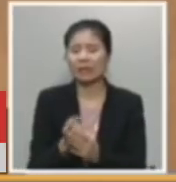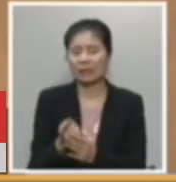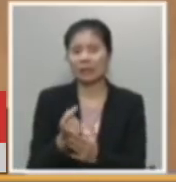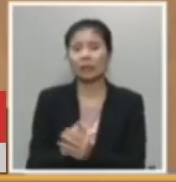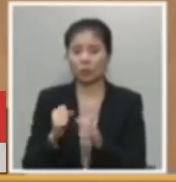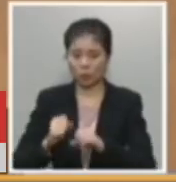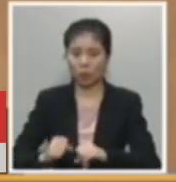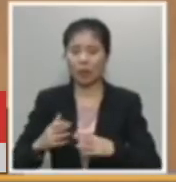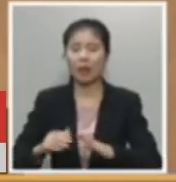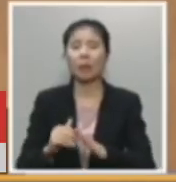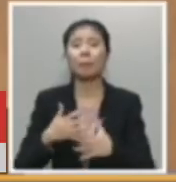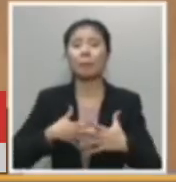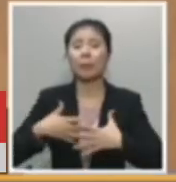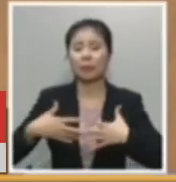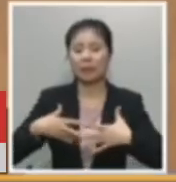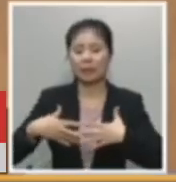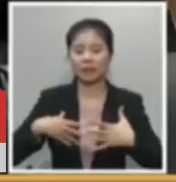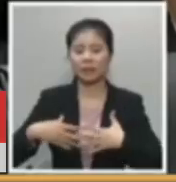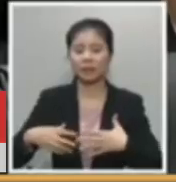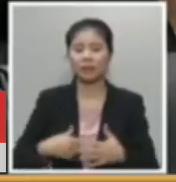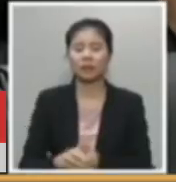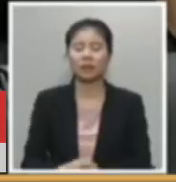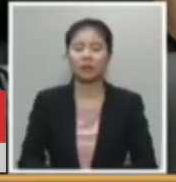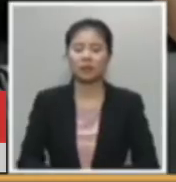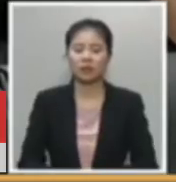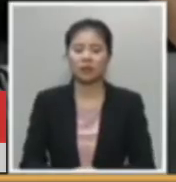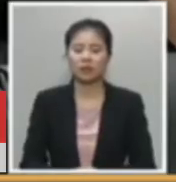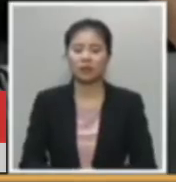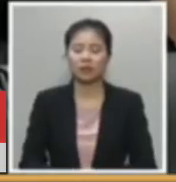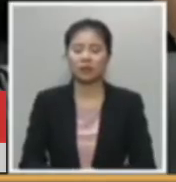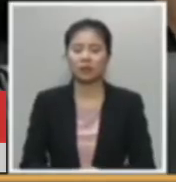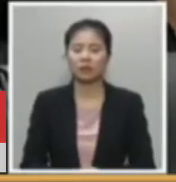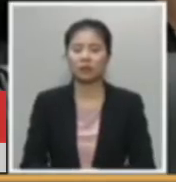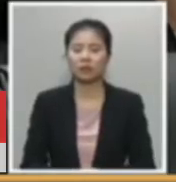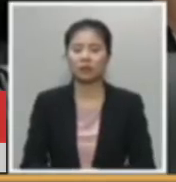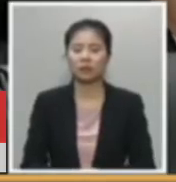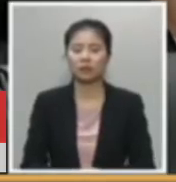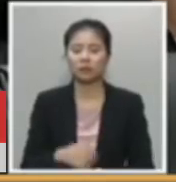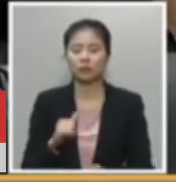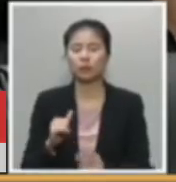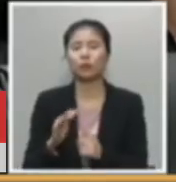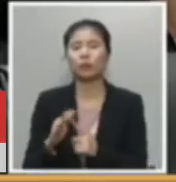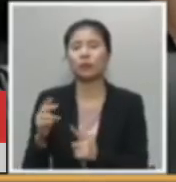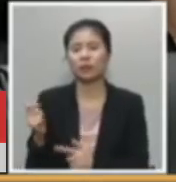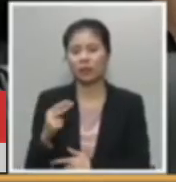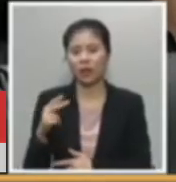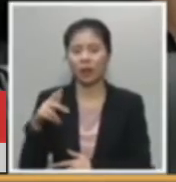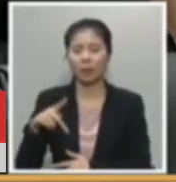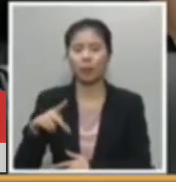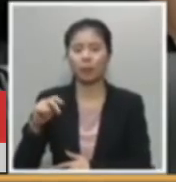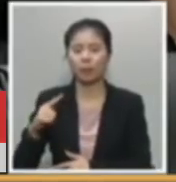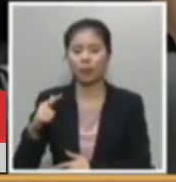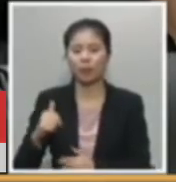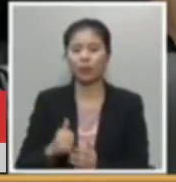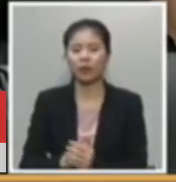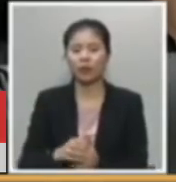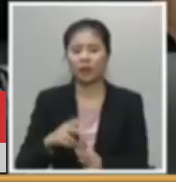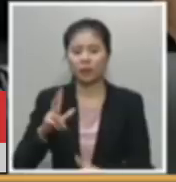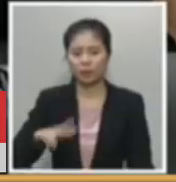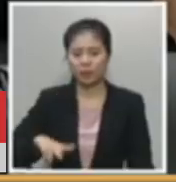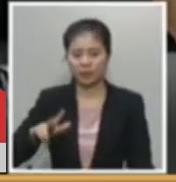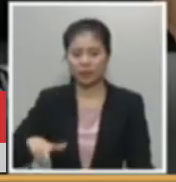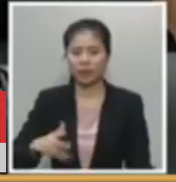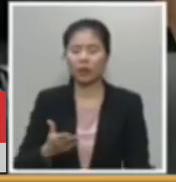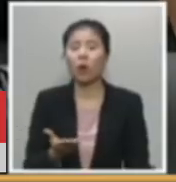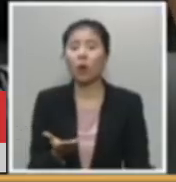นไรครับ ครับด้วยความเคารพท่านประธานครับกราบเรียนท่านประธานที่เคารพกับผมยุทธพงศ์จรัสเถียรสมาชิกสภาผู้แทนราษฎรจังหวัดมหาสารคามพรรคเพื่อไทยผม